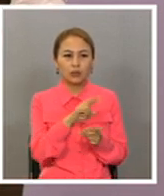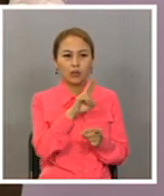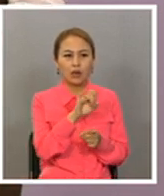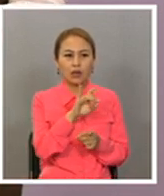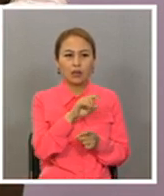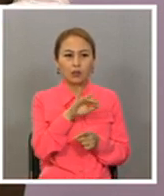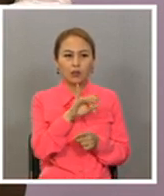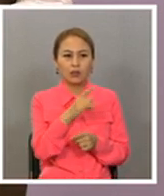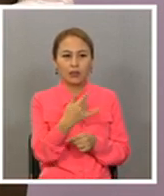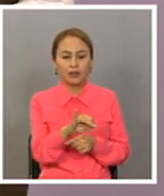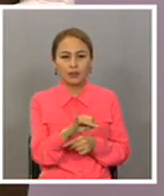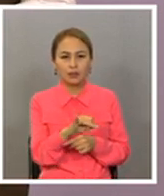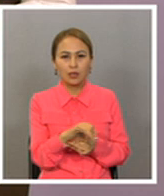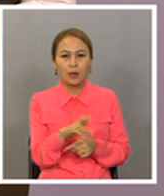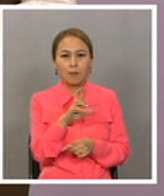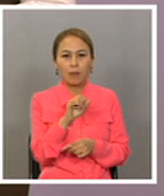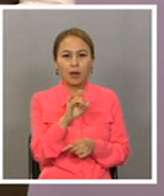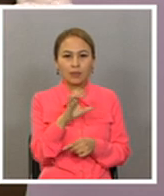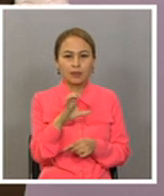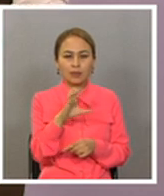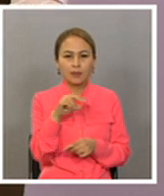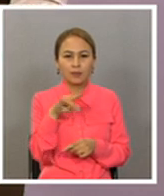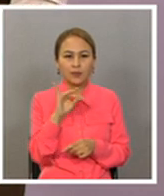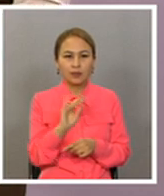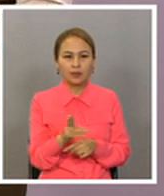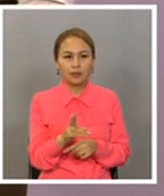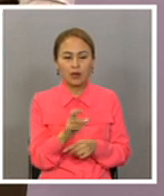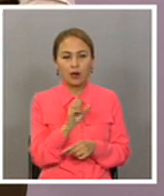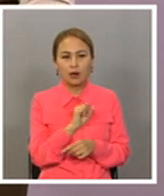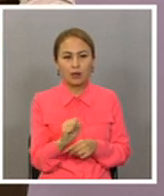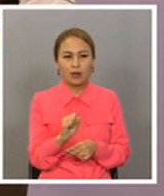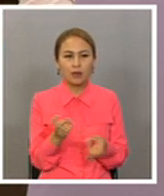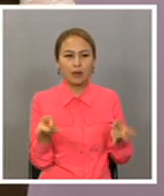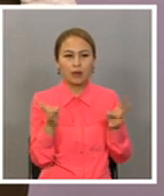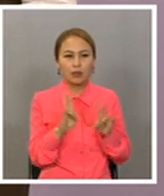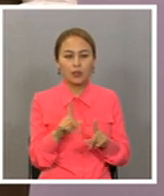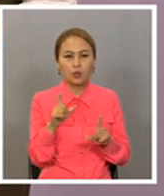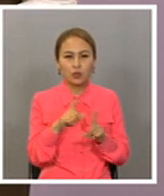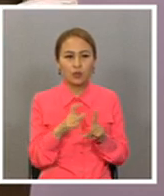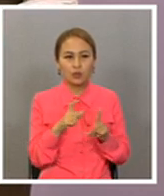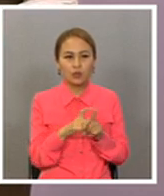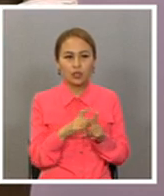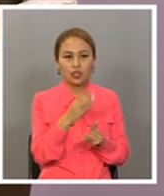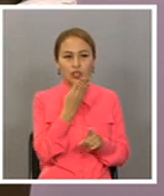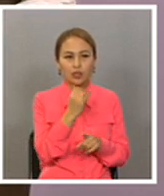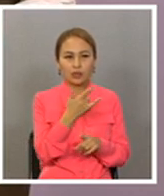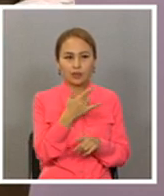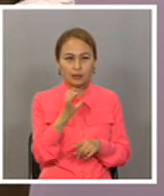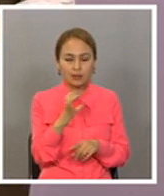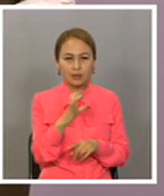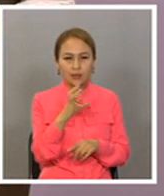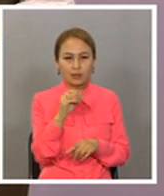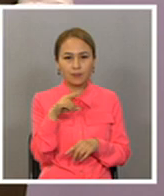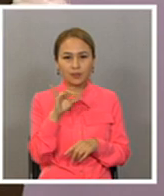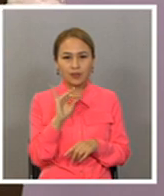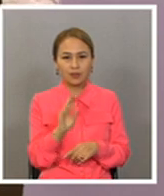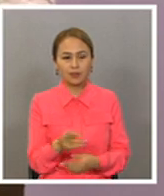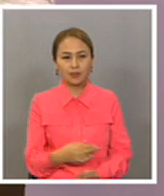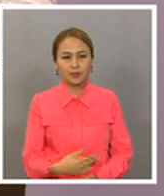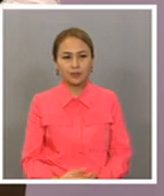торғайға барс септігінде тұр. Ал қалған сөздер шығыс септігінде тұр